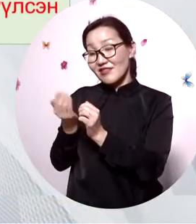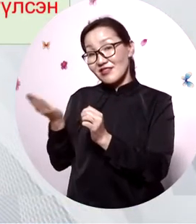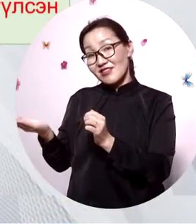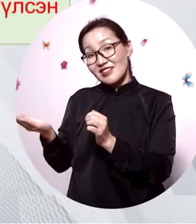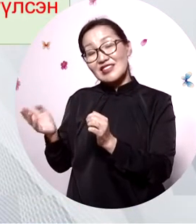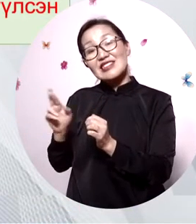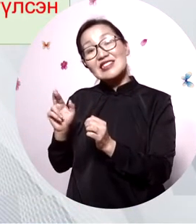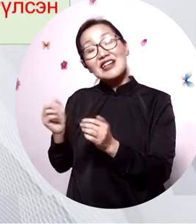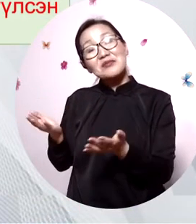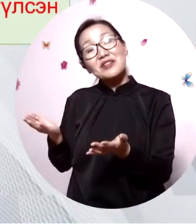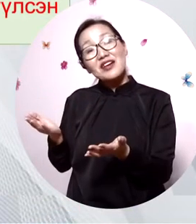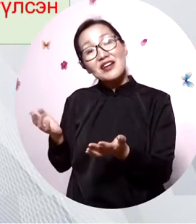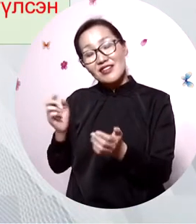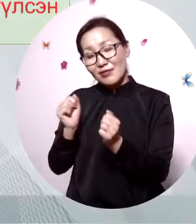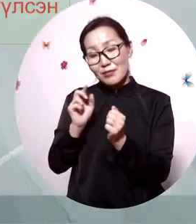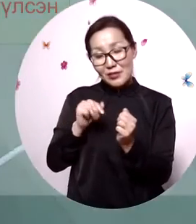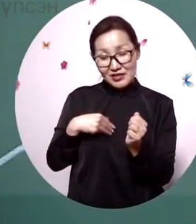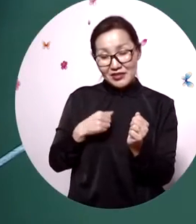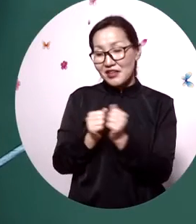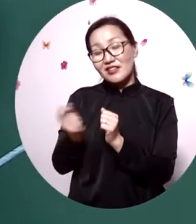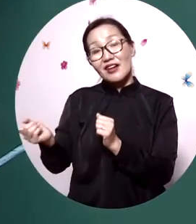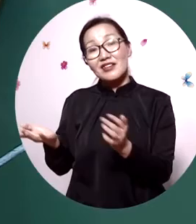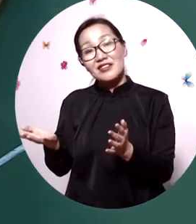батыг яасан бэлээ?